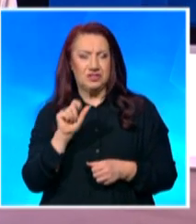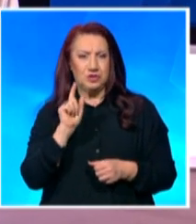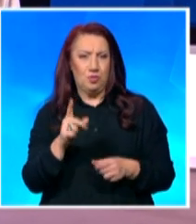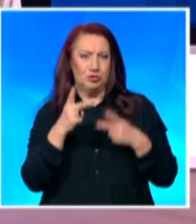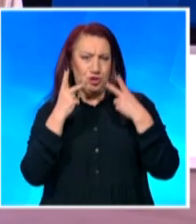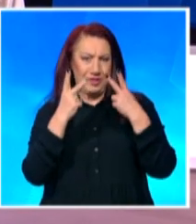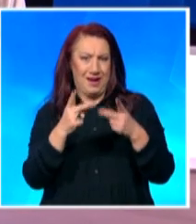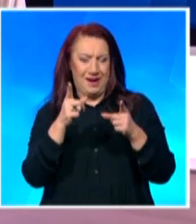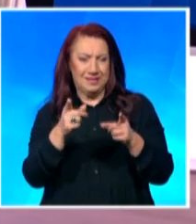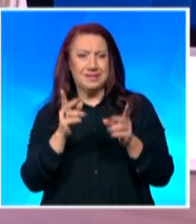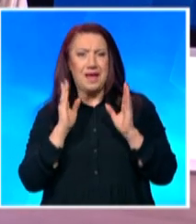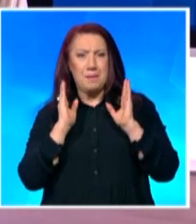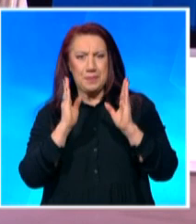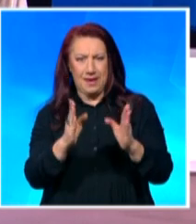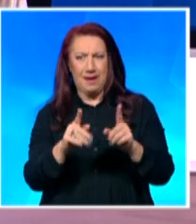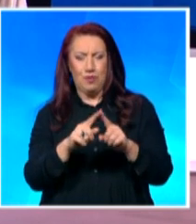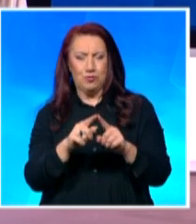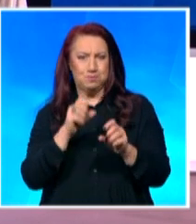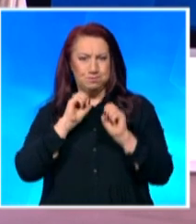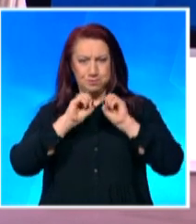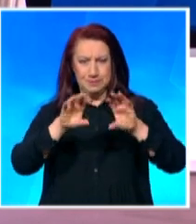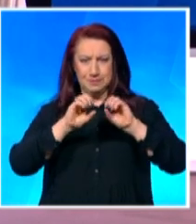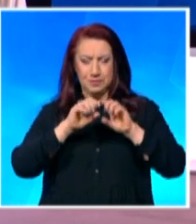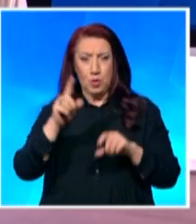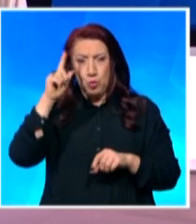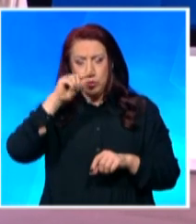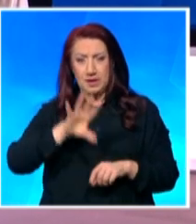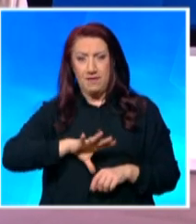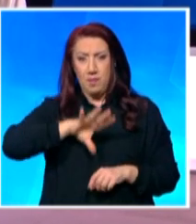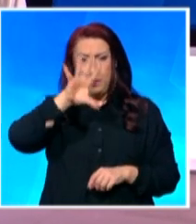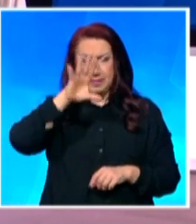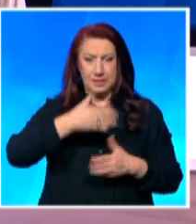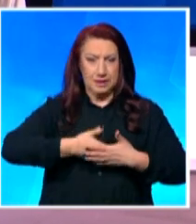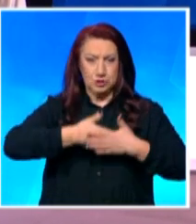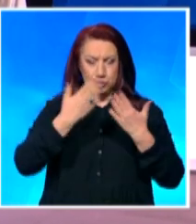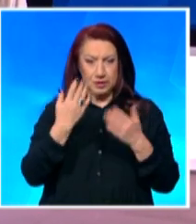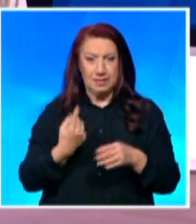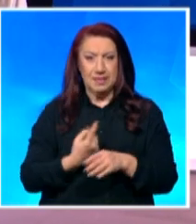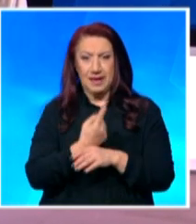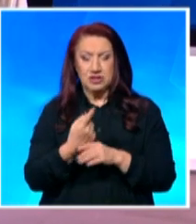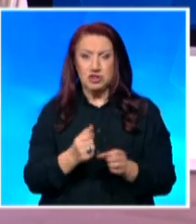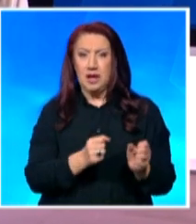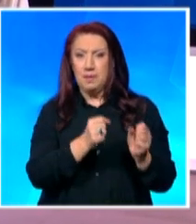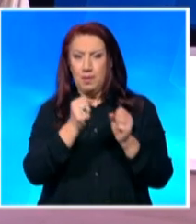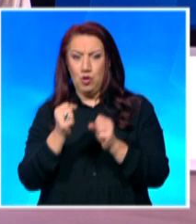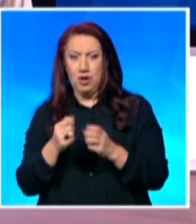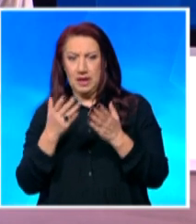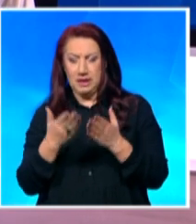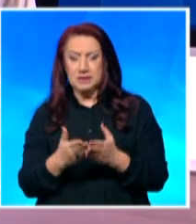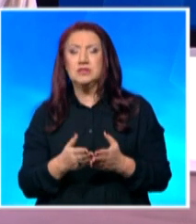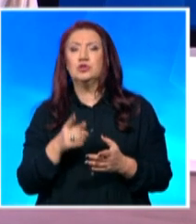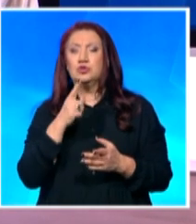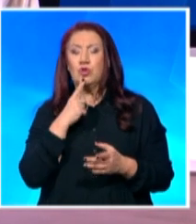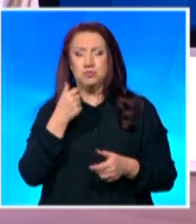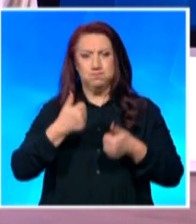в Лос-Анджелис. Прякото предаване започва утре в 5 сутринта, а около час по-късно се очаква сблъсъкът между Пулев и американския